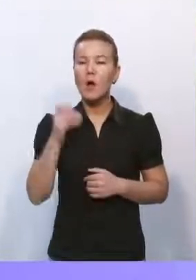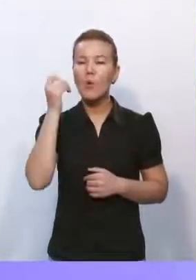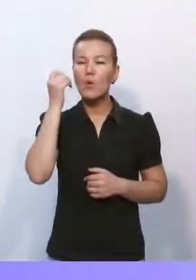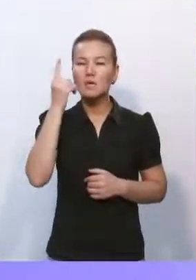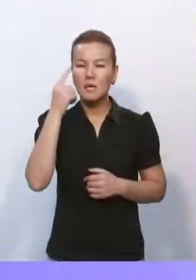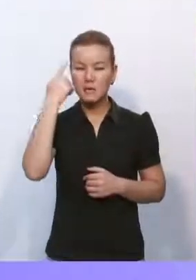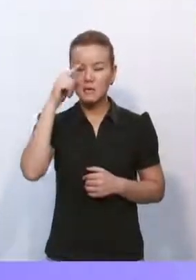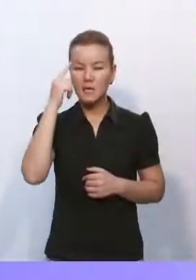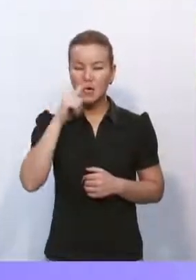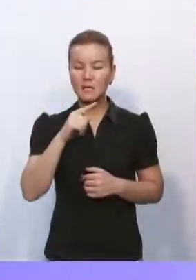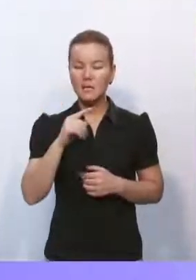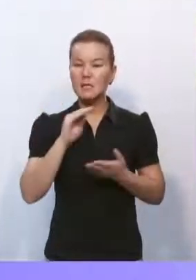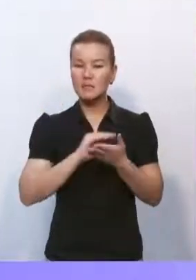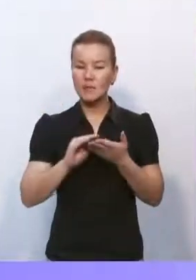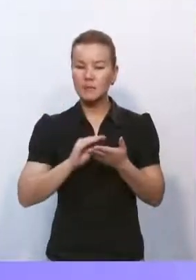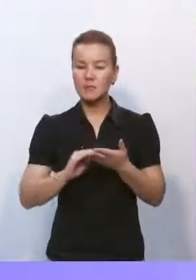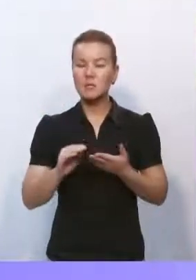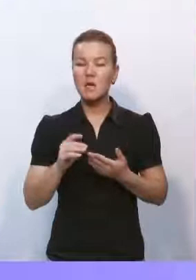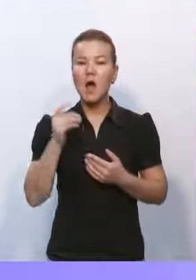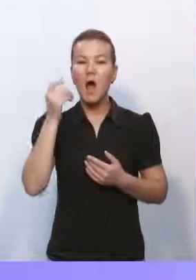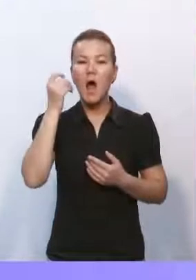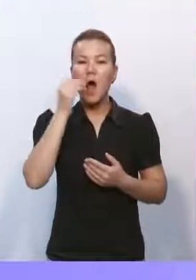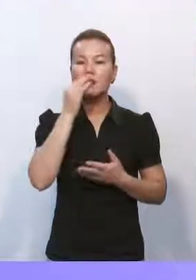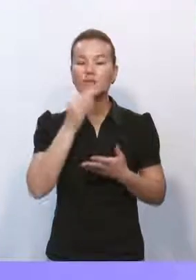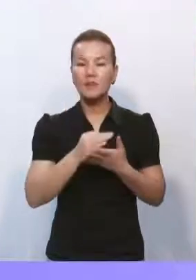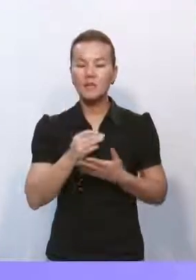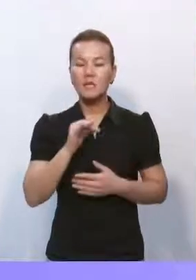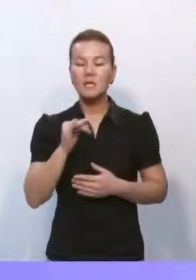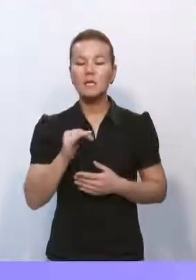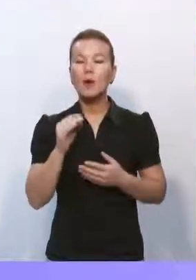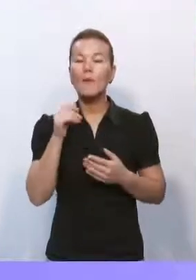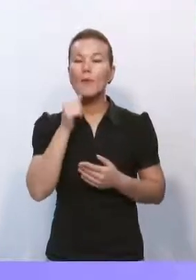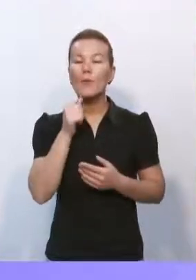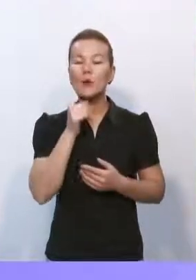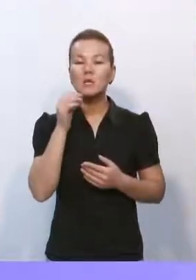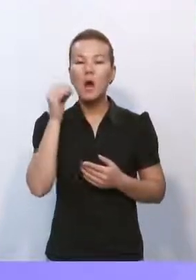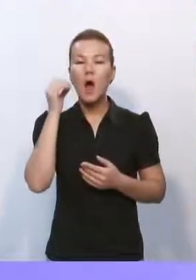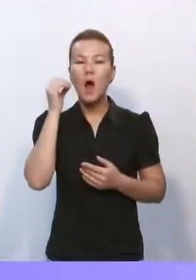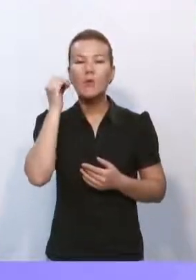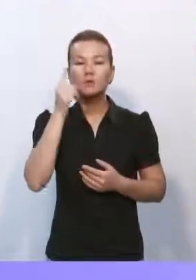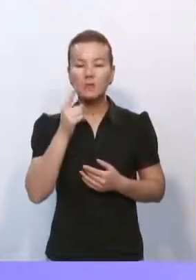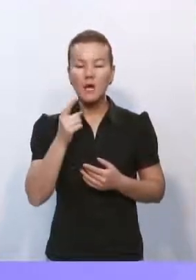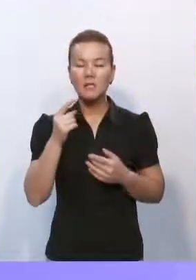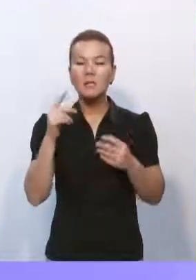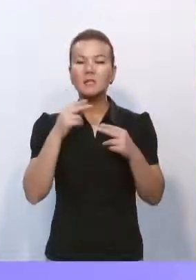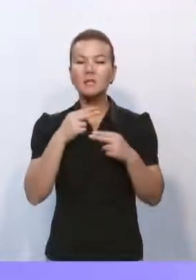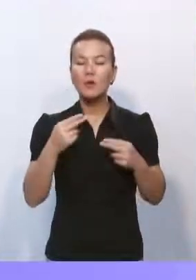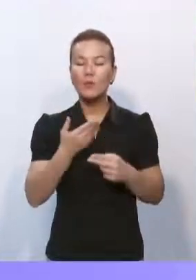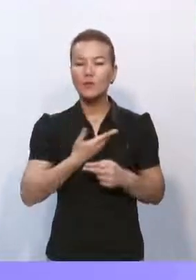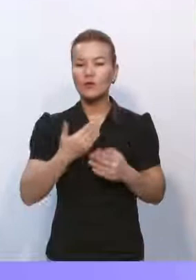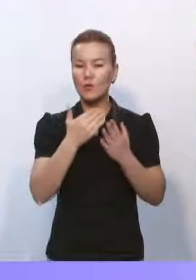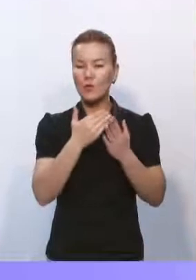Отгадайте загадки. Запишите отгадки и попробуйте определить тему нашего